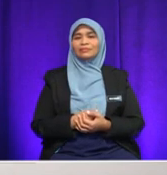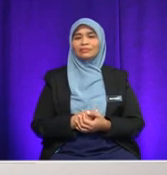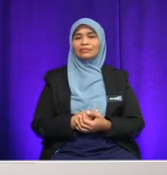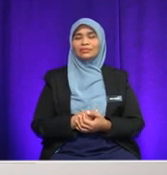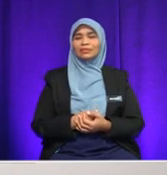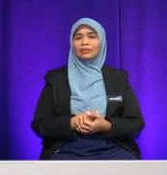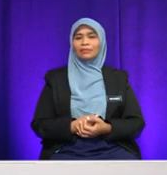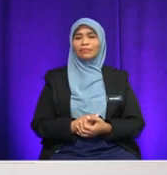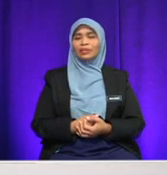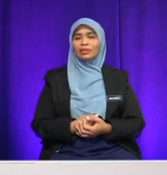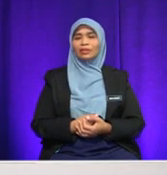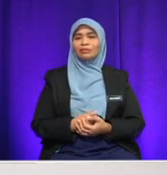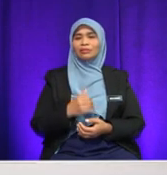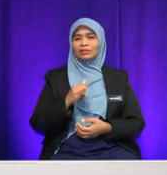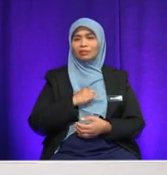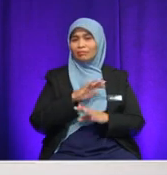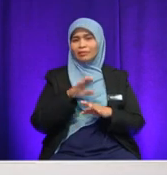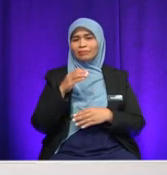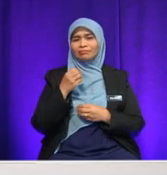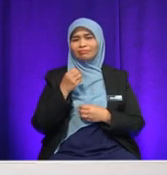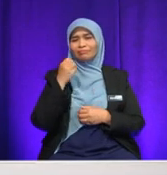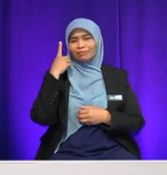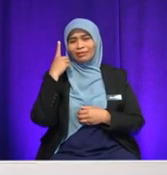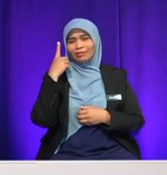Okey, cikgu. Cikgu, saya tak berapa fahamlah dengan